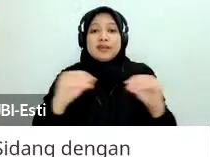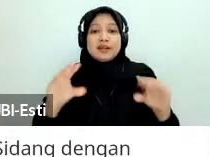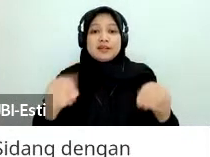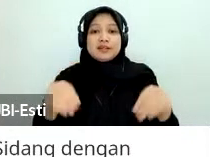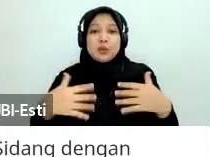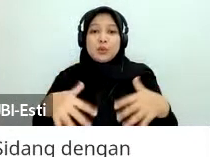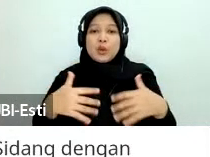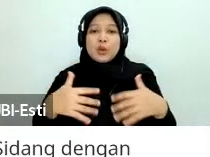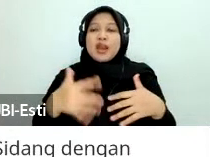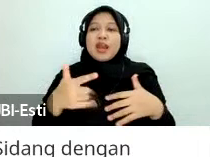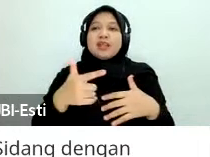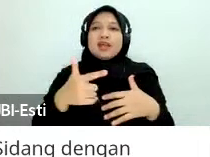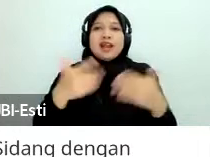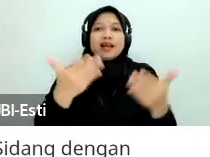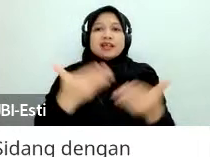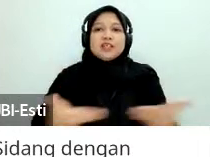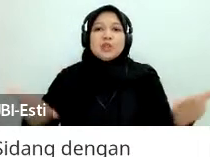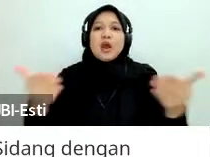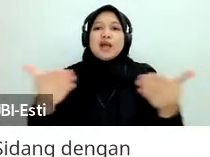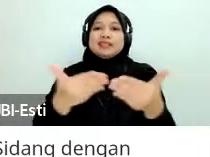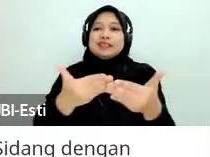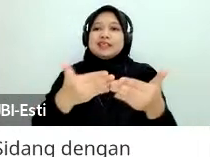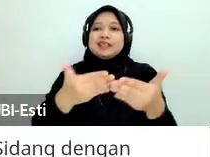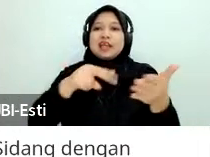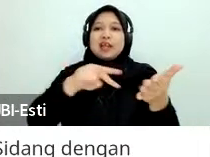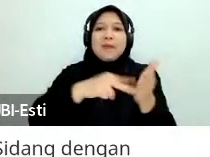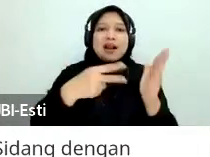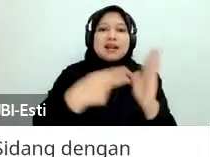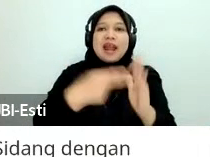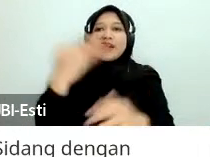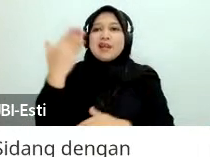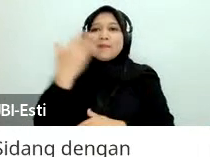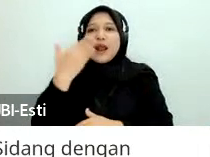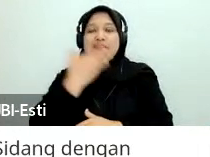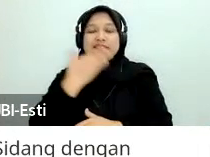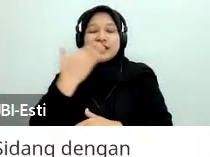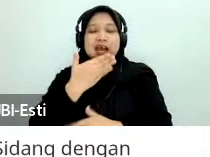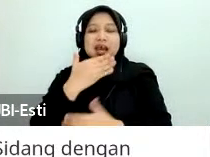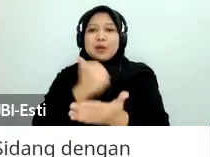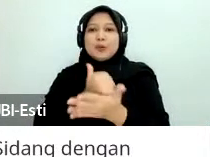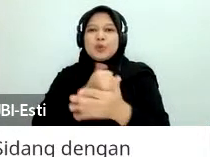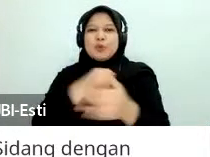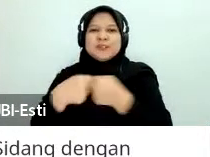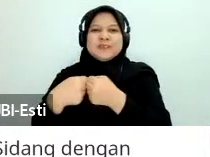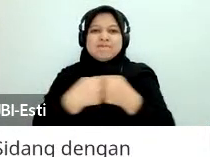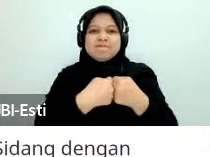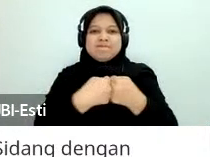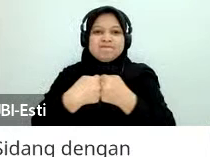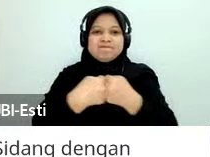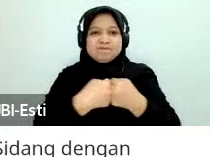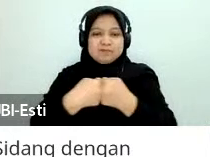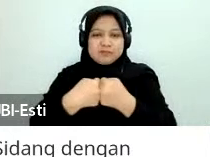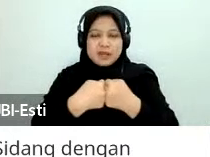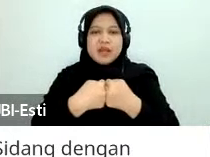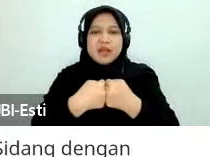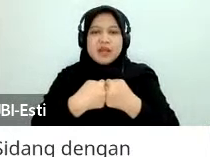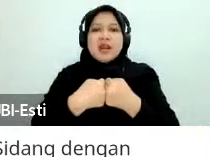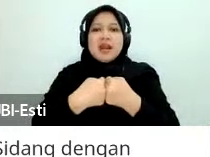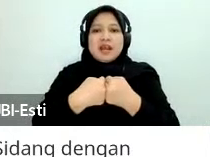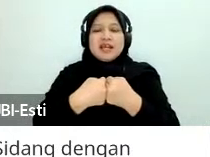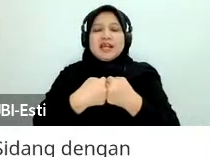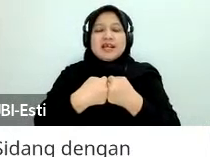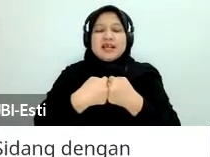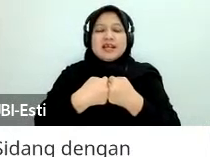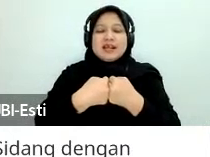dan medan pertempuran bahas saya bahasa yang kemudian menjadi legitimasi